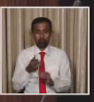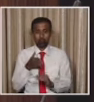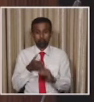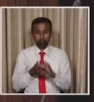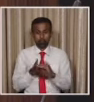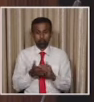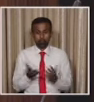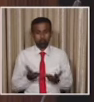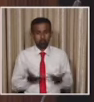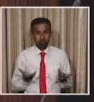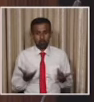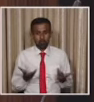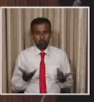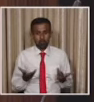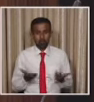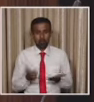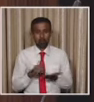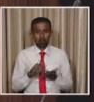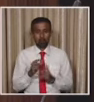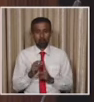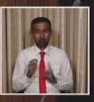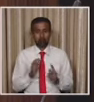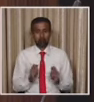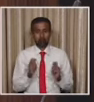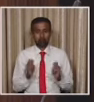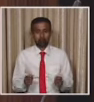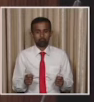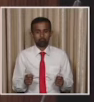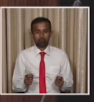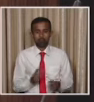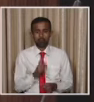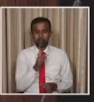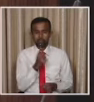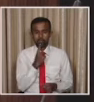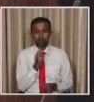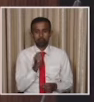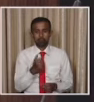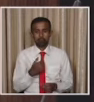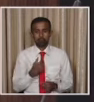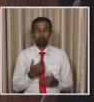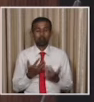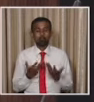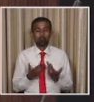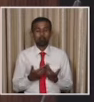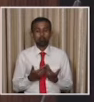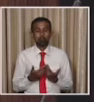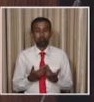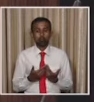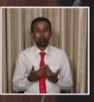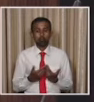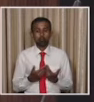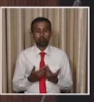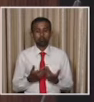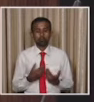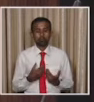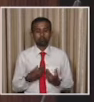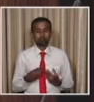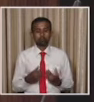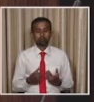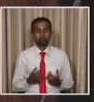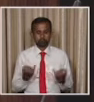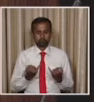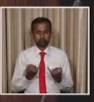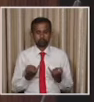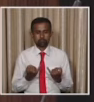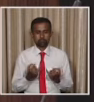ඒක බැරි වුණාම ඒක නැවත පාර්ලිමේන්තුවට ගේන එකෙන් කියන්නේ අපි කොච්චර දුර්වල